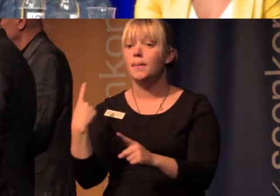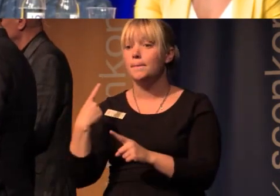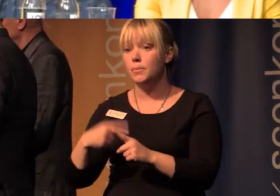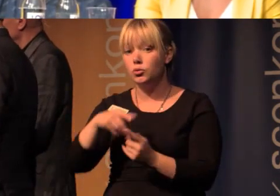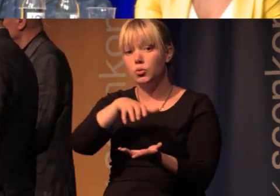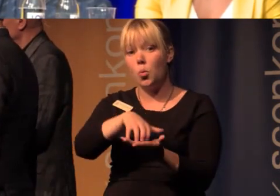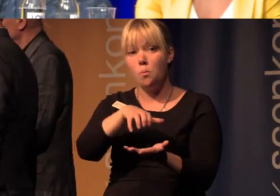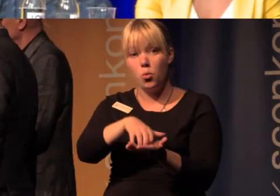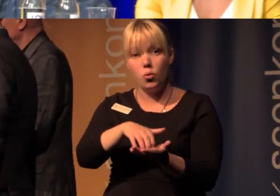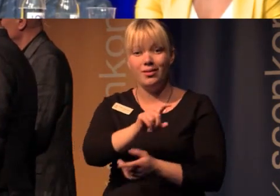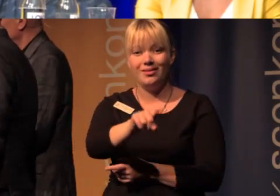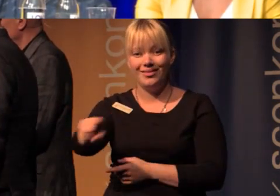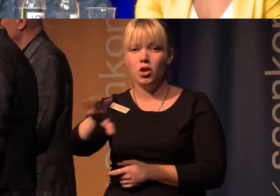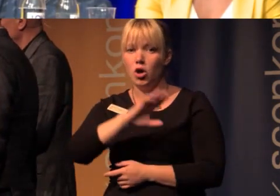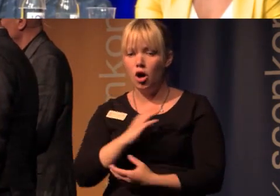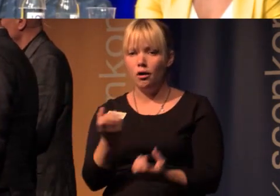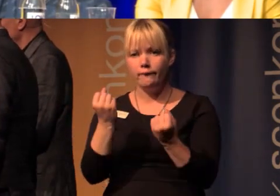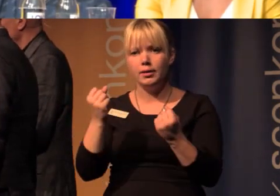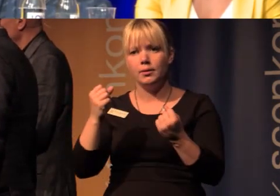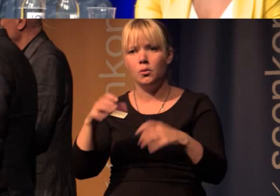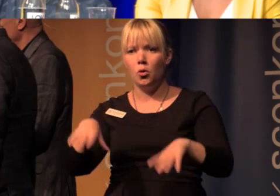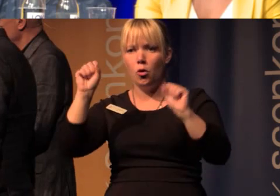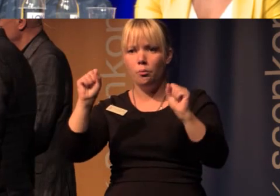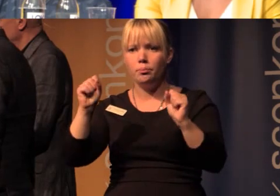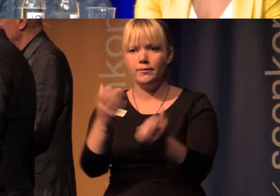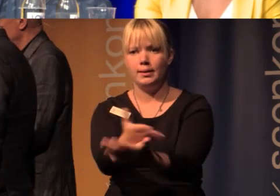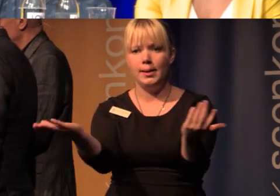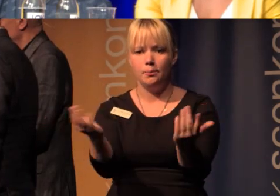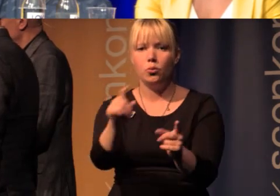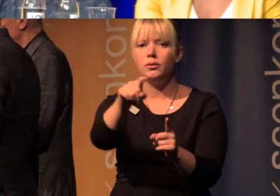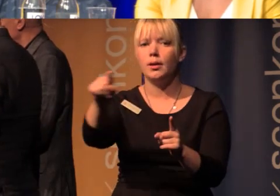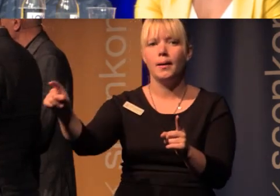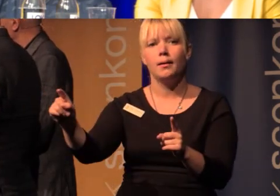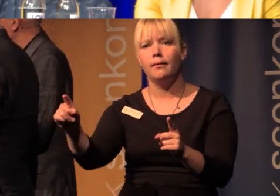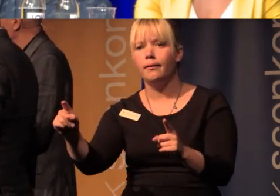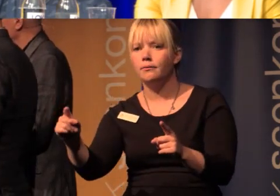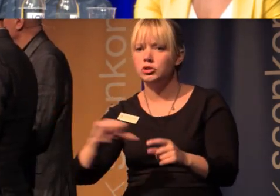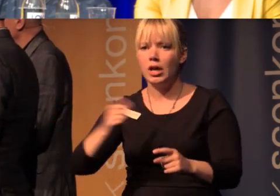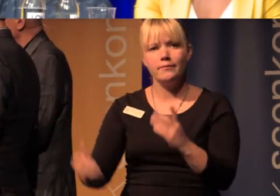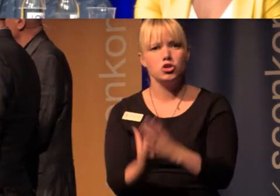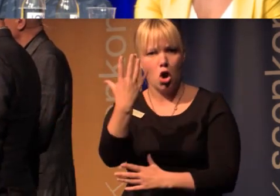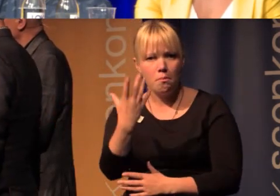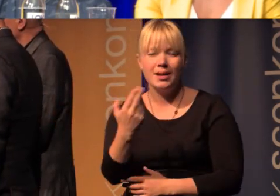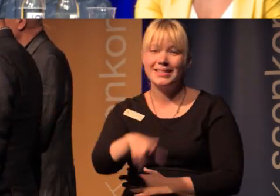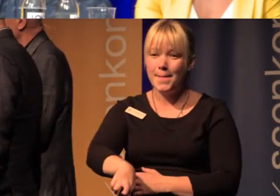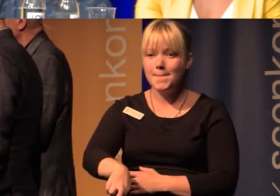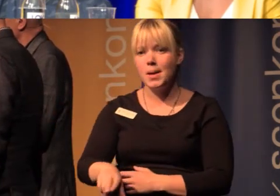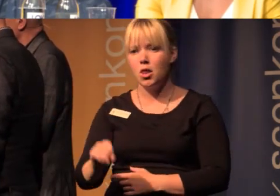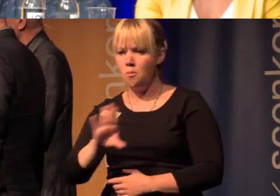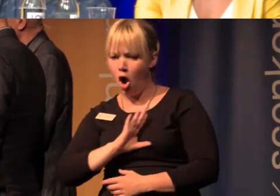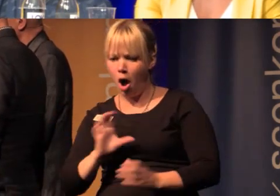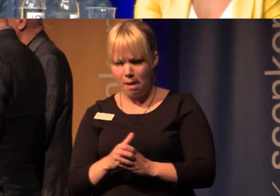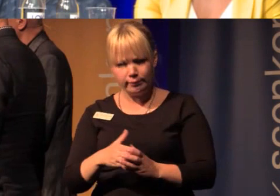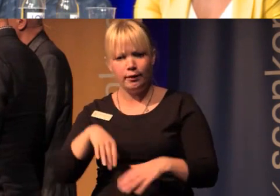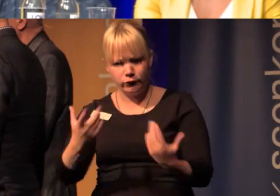för kommunerna att se till att det också finns en möjlighet till självskapande. Att det finns replokaler som man kan repa i med sitt band, att